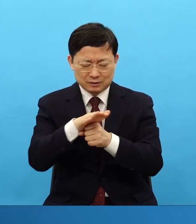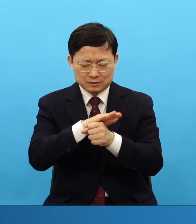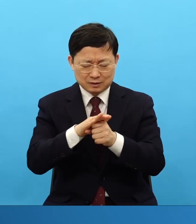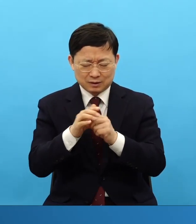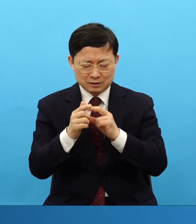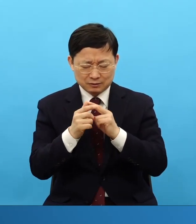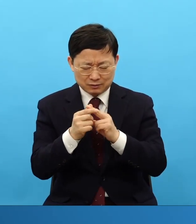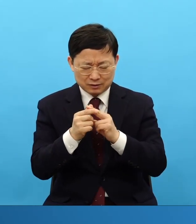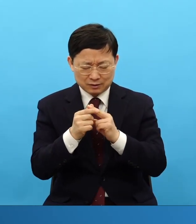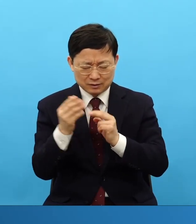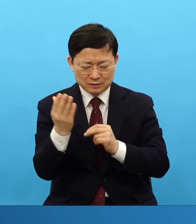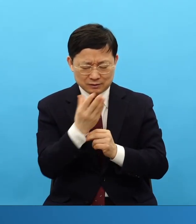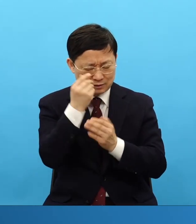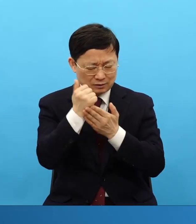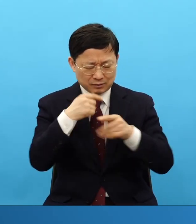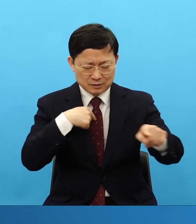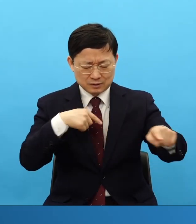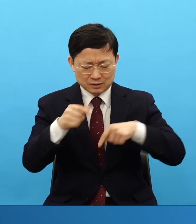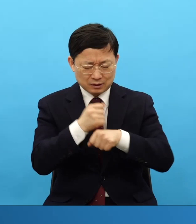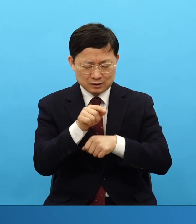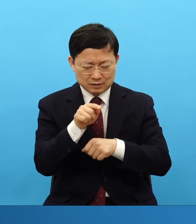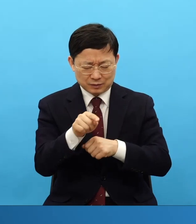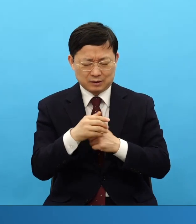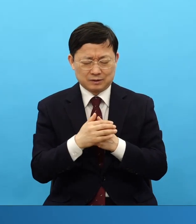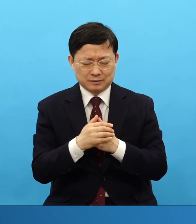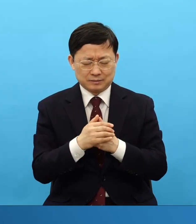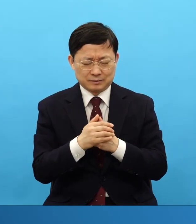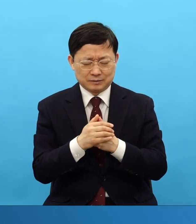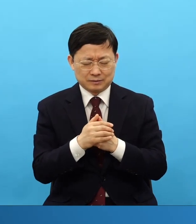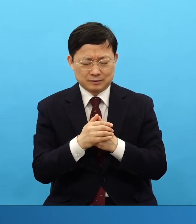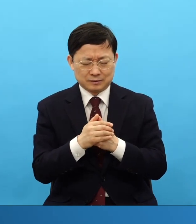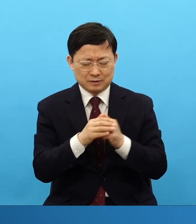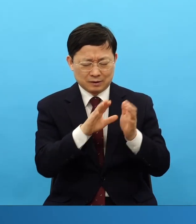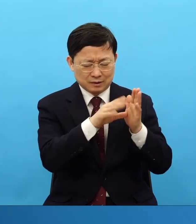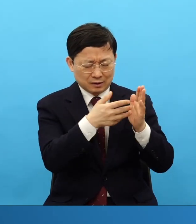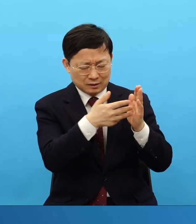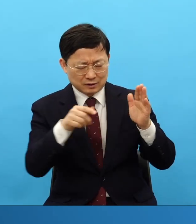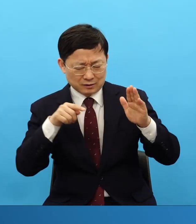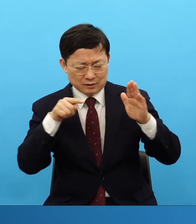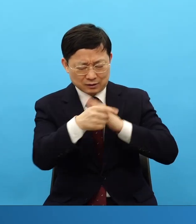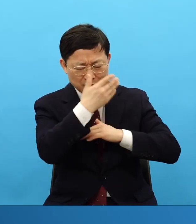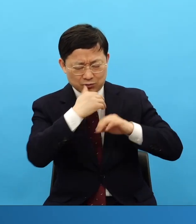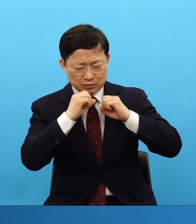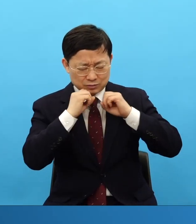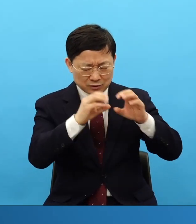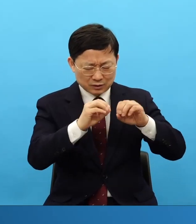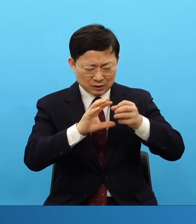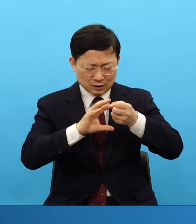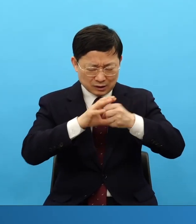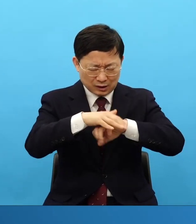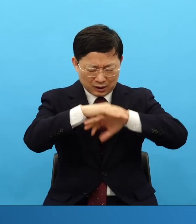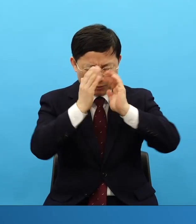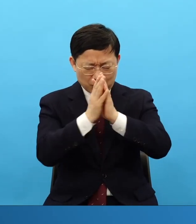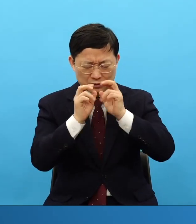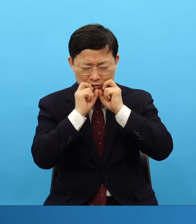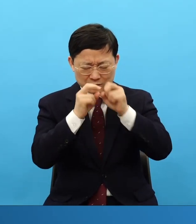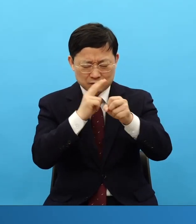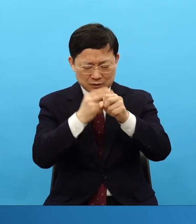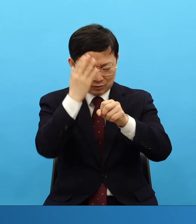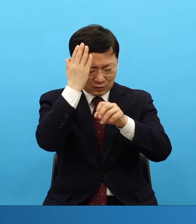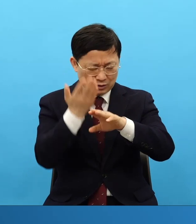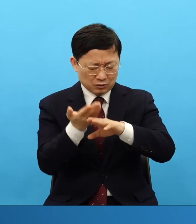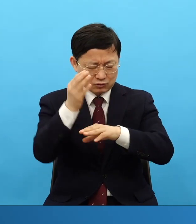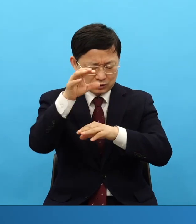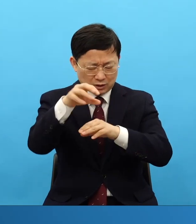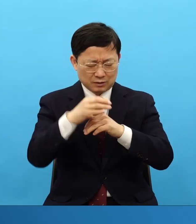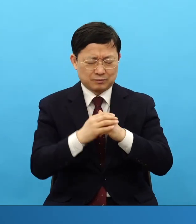사랑하심과 God's unlimited 성령님의 love, 역사하심이 working with the Holy Spirit, 시대 살릴 전 세계 전도자들 위해 on top of the evangelists who will